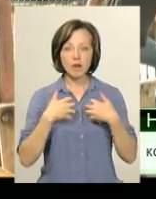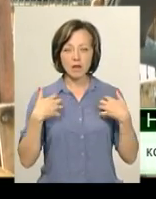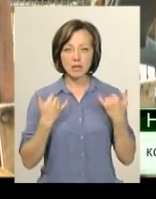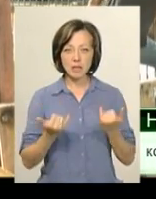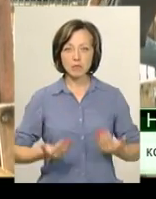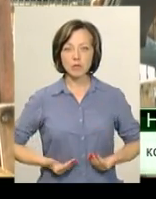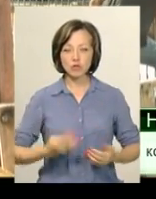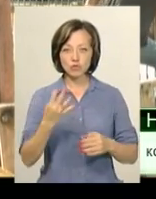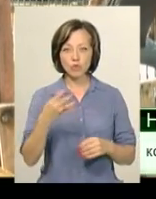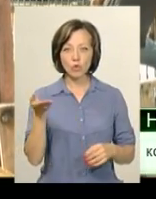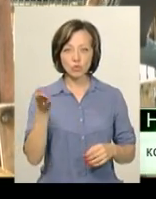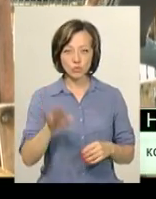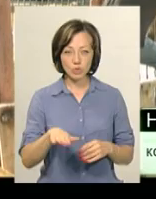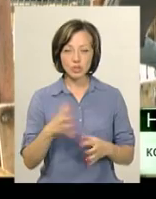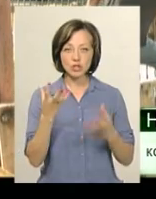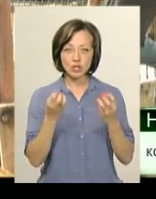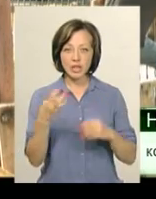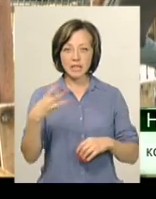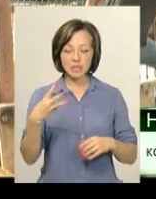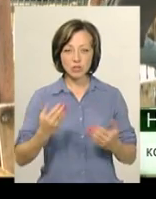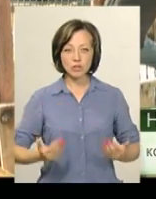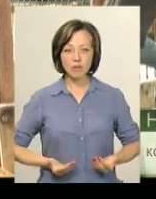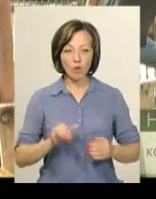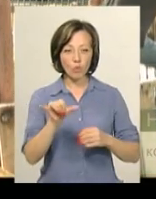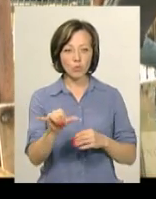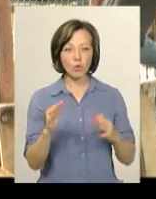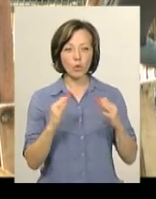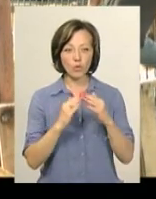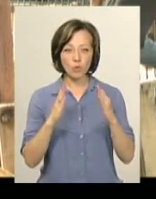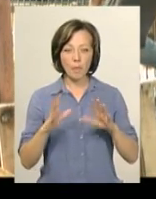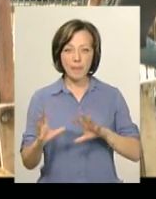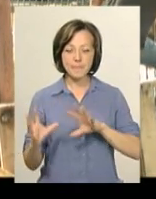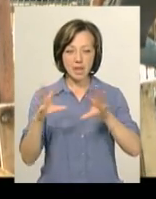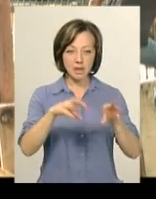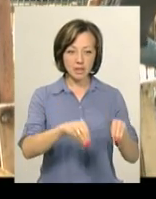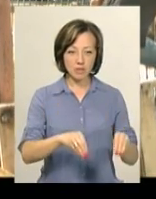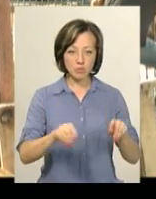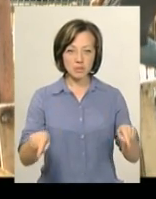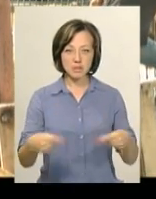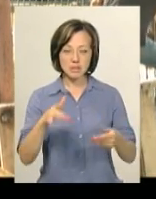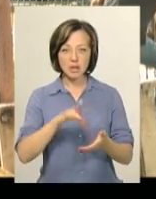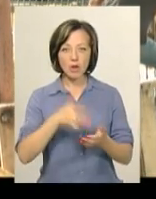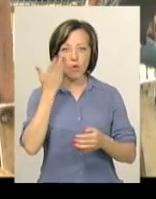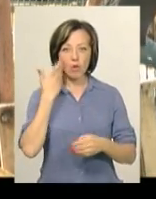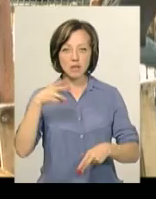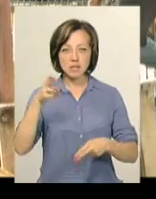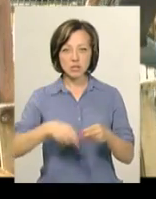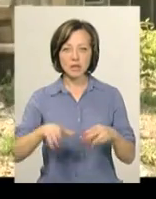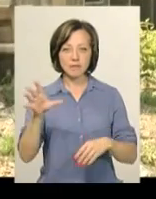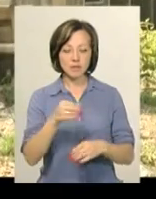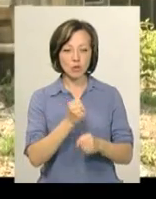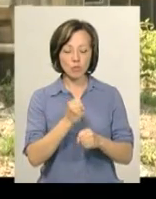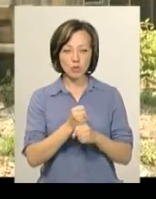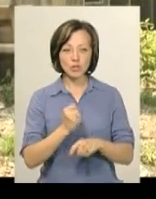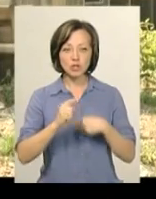нині мешкає 40 тварин. Ще 30 мешкає у нього вдома. Вони переїдуть до реабілітаційного центру, коли тут закінчаться усі роботи.